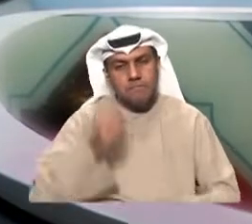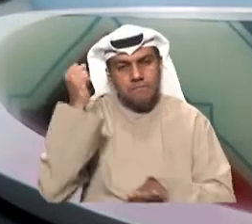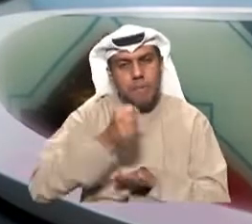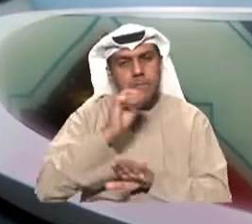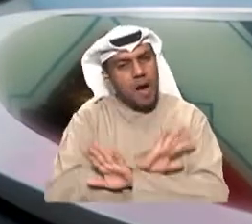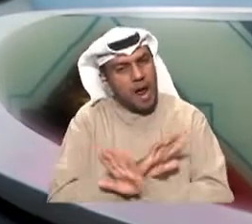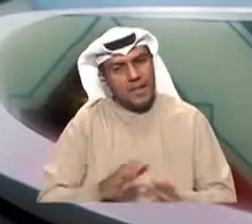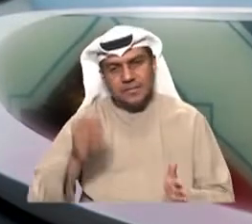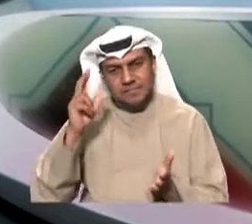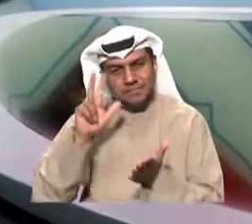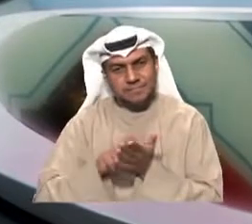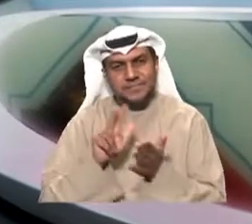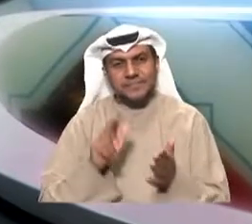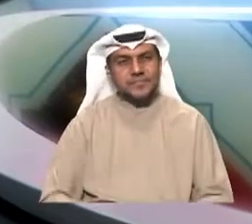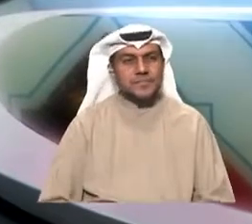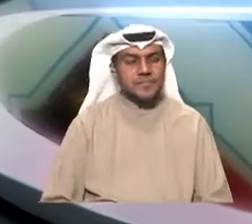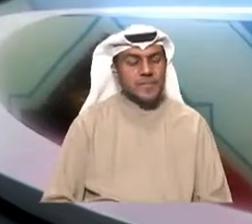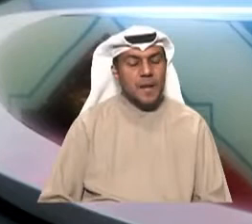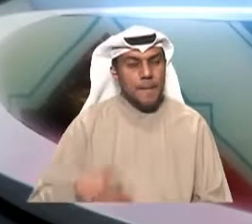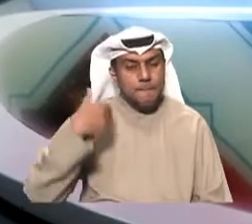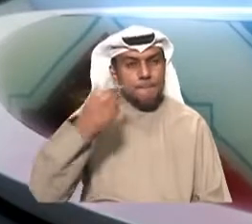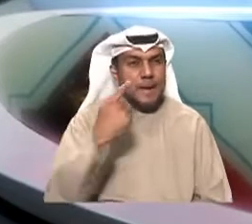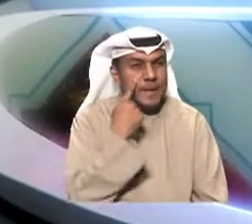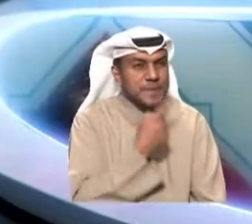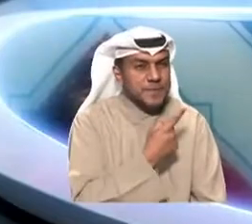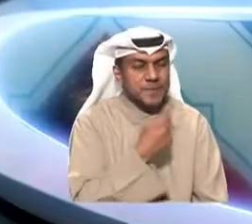وجرت أول انتخابات تشريعية في